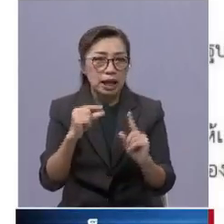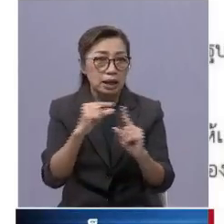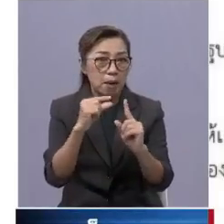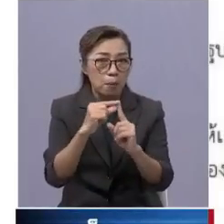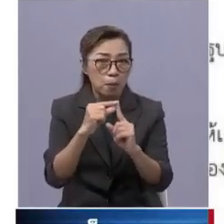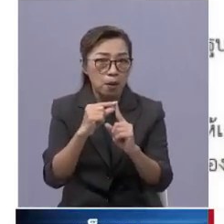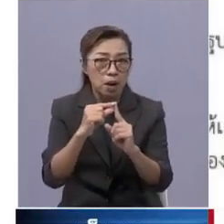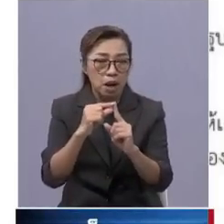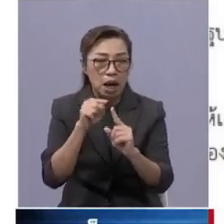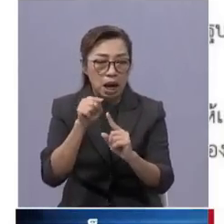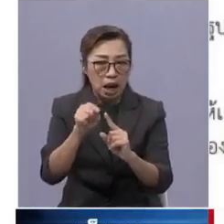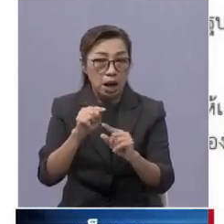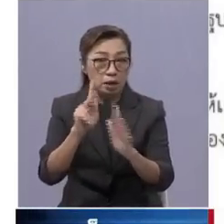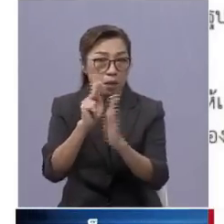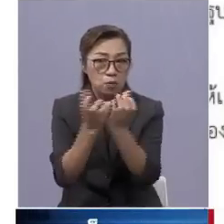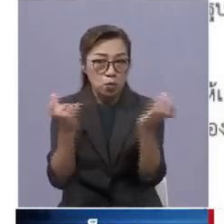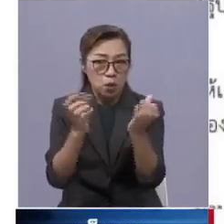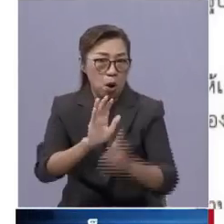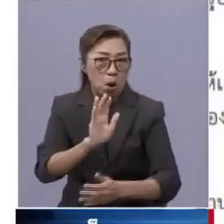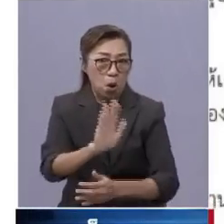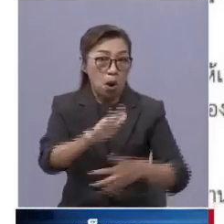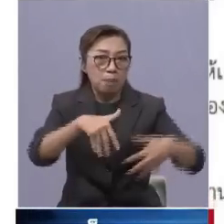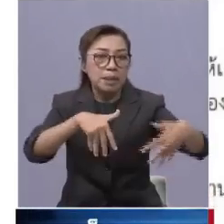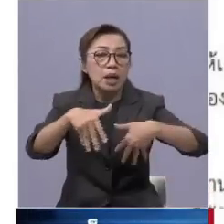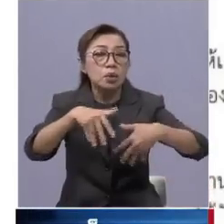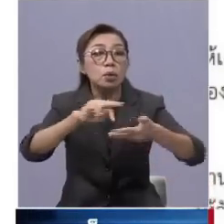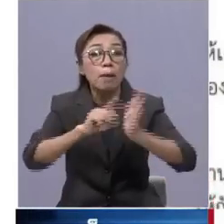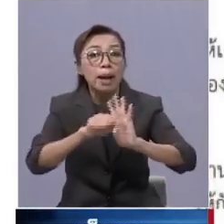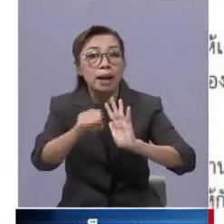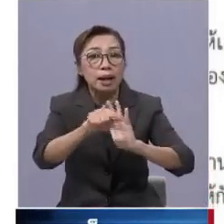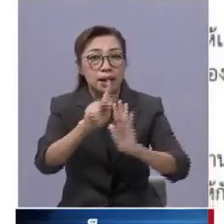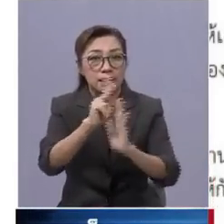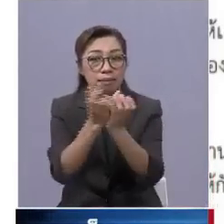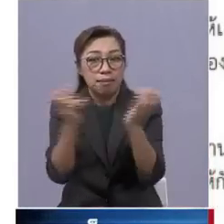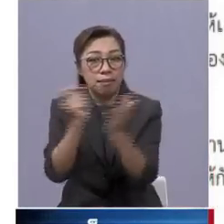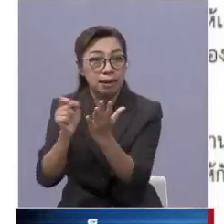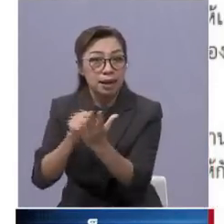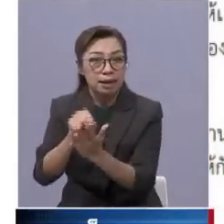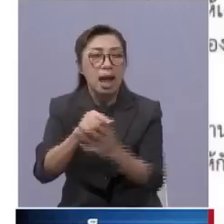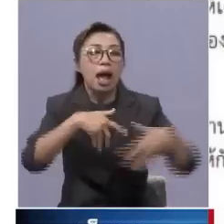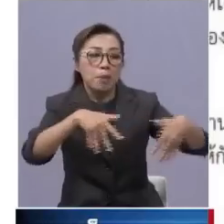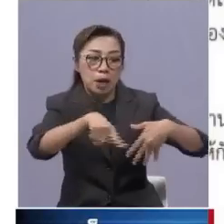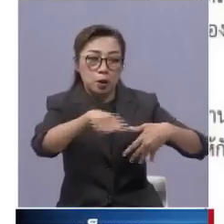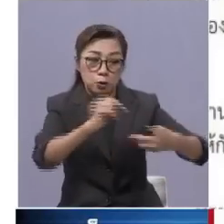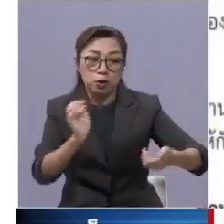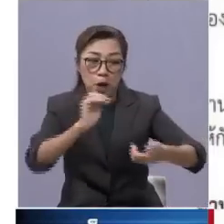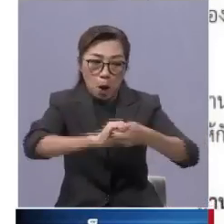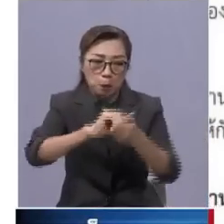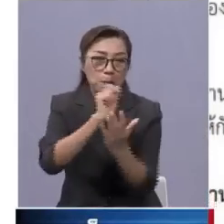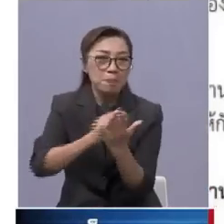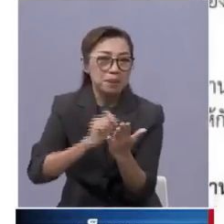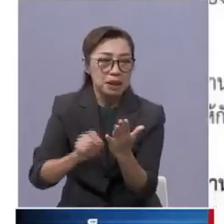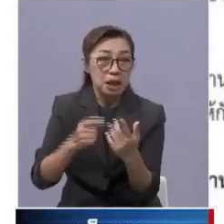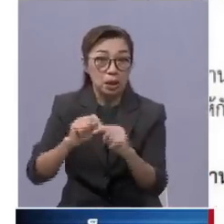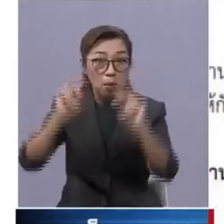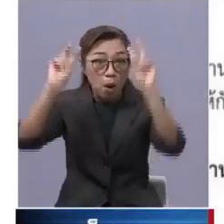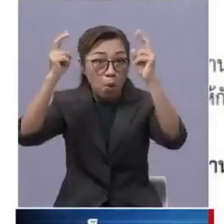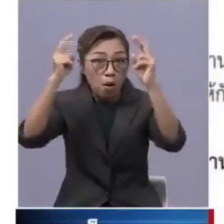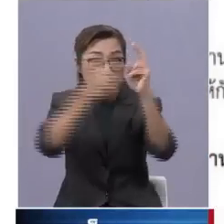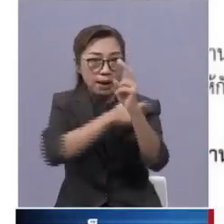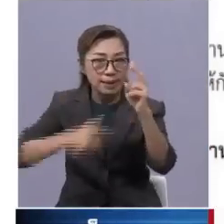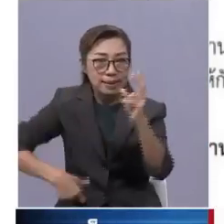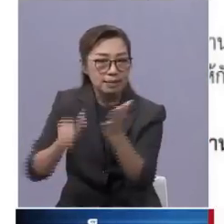ฉบับประชาชนให้มีส่วนร่วมในการออกแบบโดยไม่แก้ไขหมวดพระมหากษัตริย์ตอนท้ายมีการระบุ